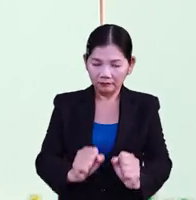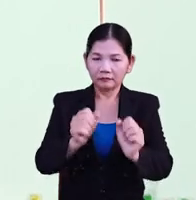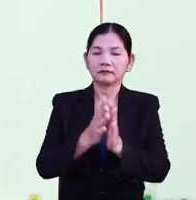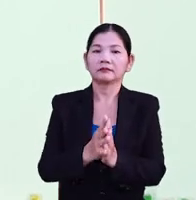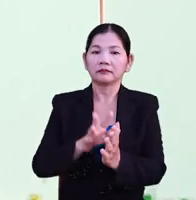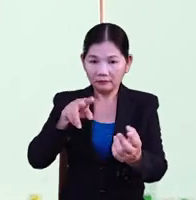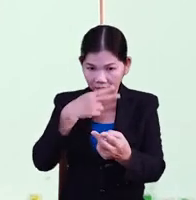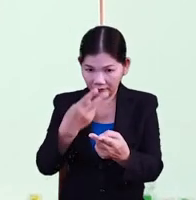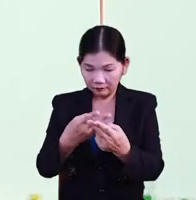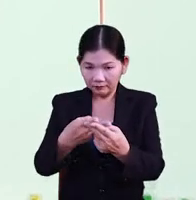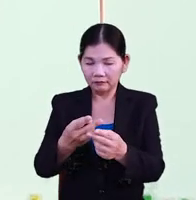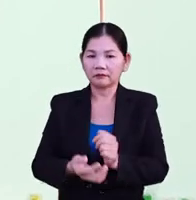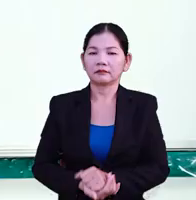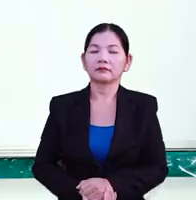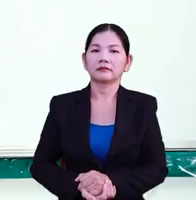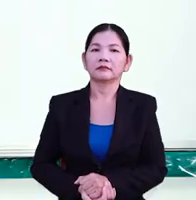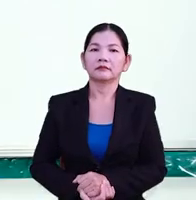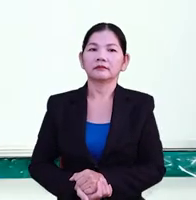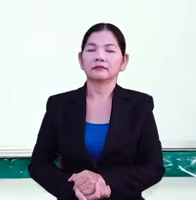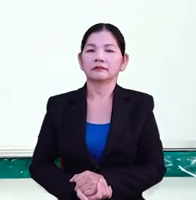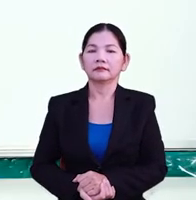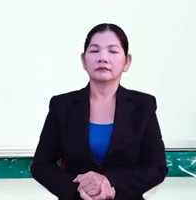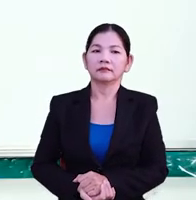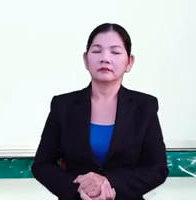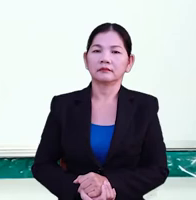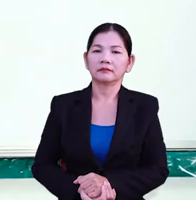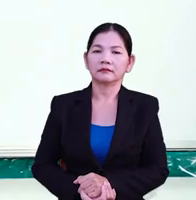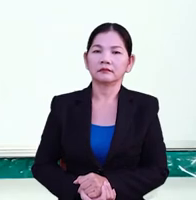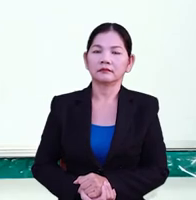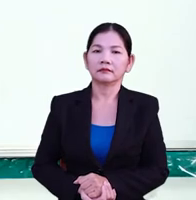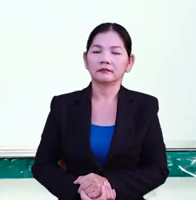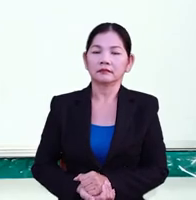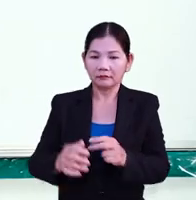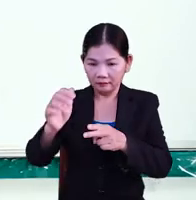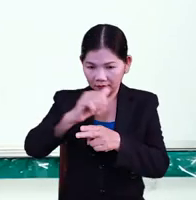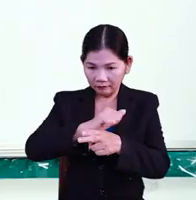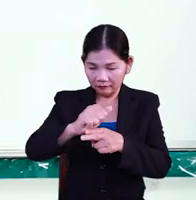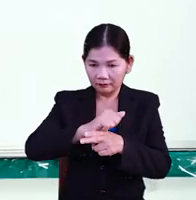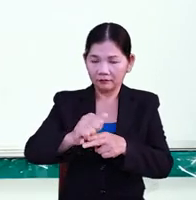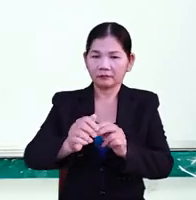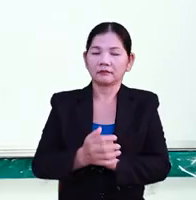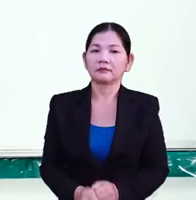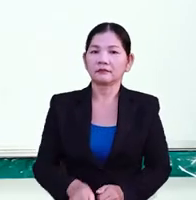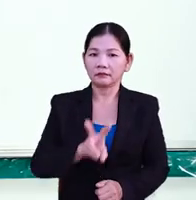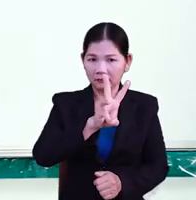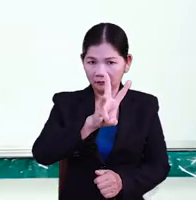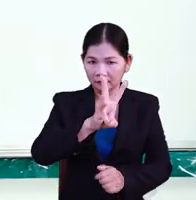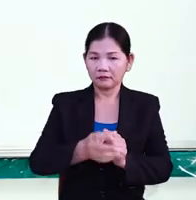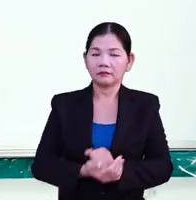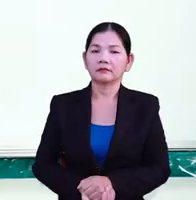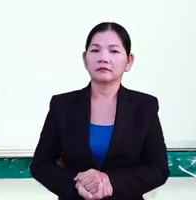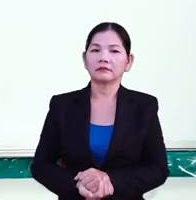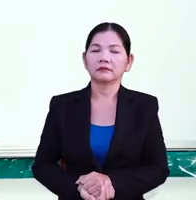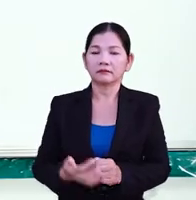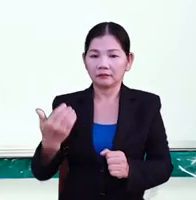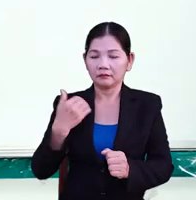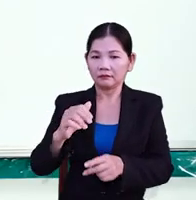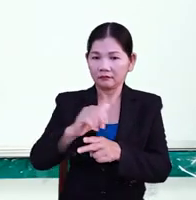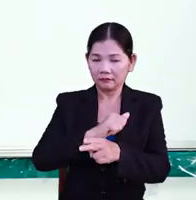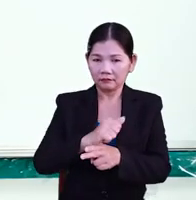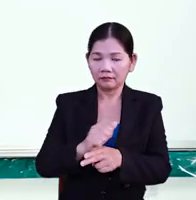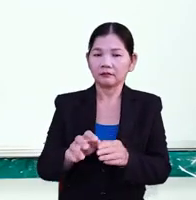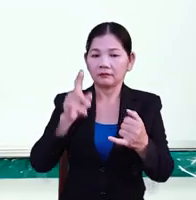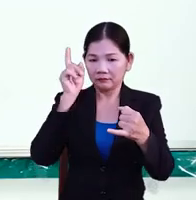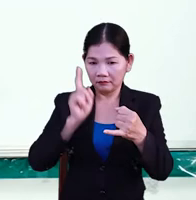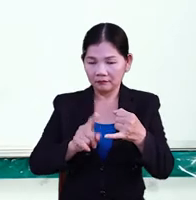ឆ្លើយប្រាប់អ្នកគ្រូណាកូនណាចាអញ្ចឹងយើងបានចាលំហាត់3ហើយចាអ្នកគ្រូនៅមានលំហាត់មួយទៀតចុ